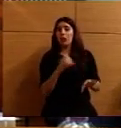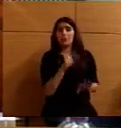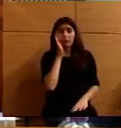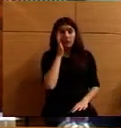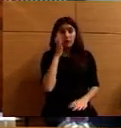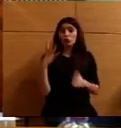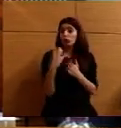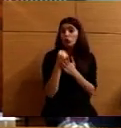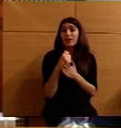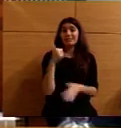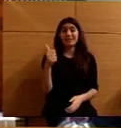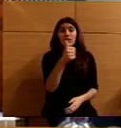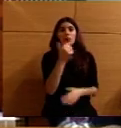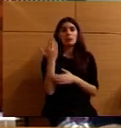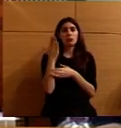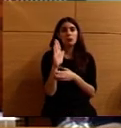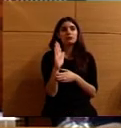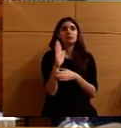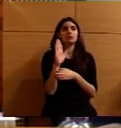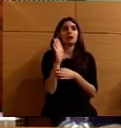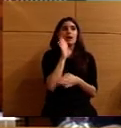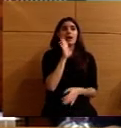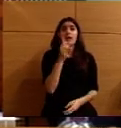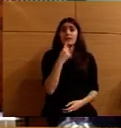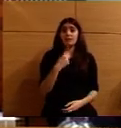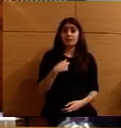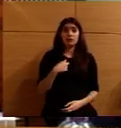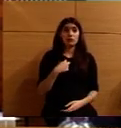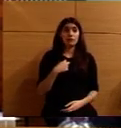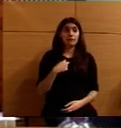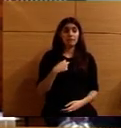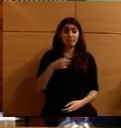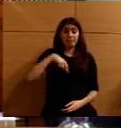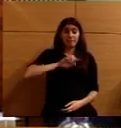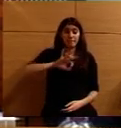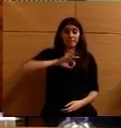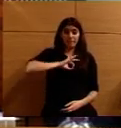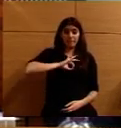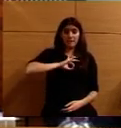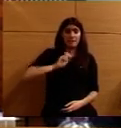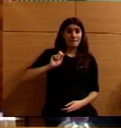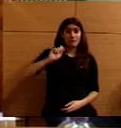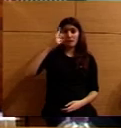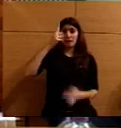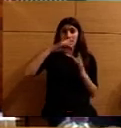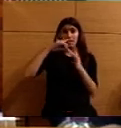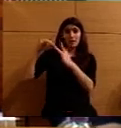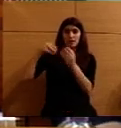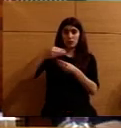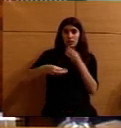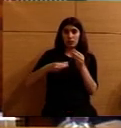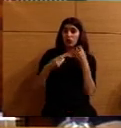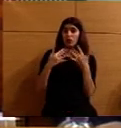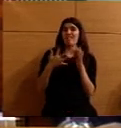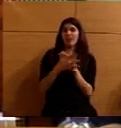totes i cadascuna de les propostes que vostè acaba de dir, senyora Azuara, esta Diputació és la primera i ho fa